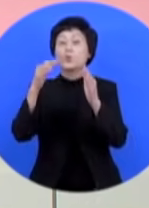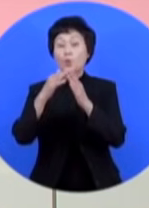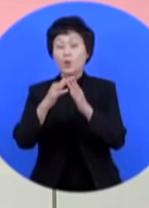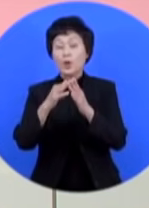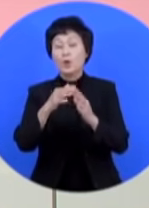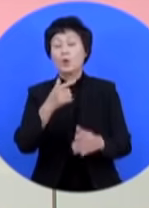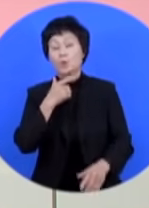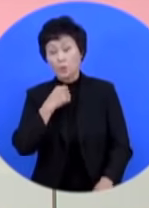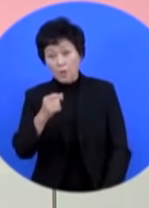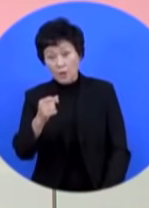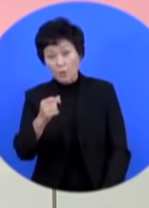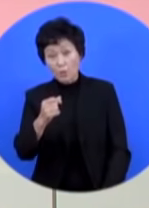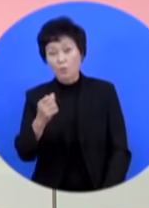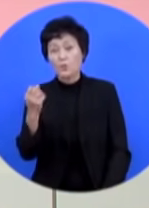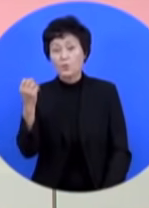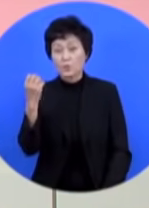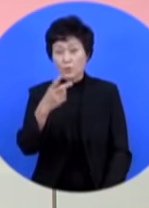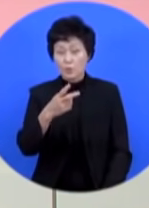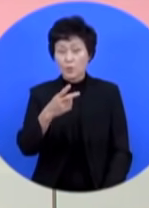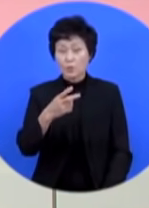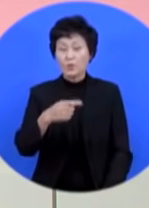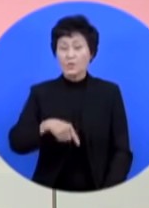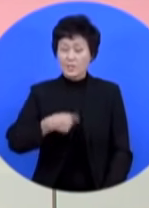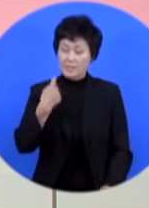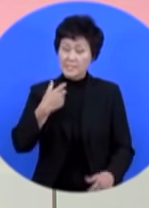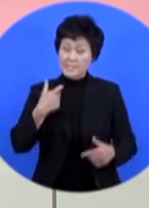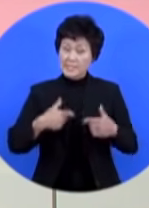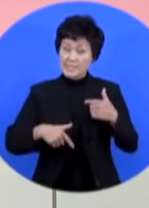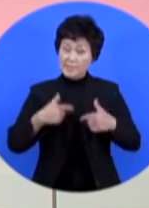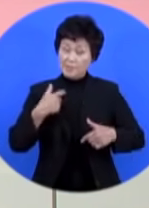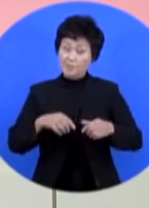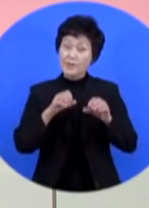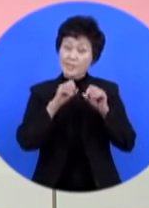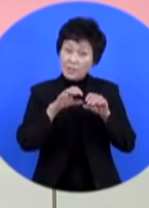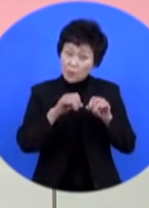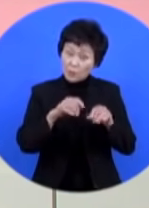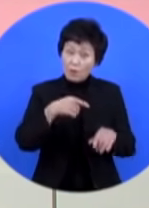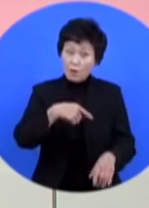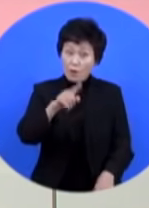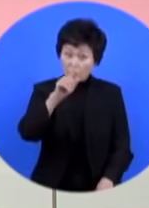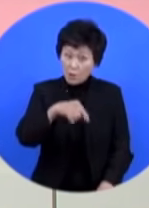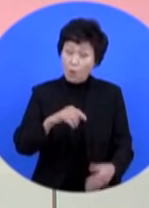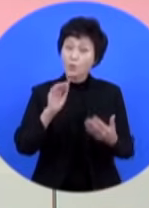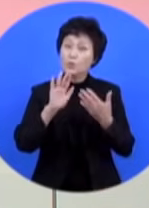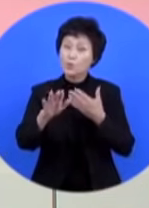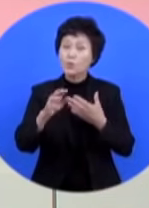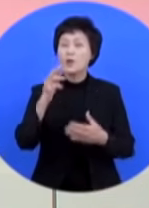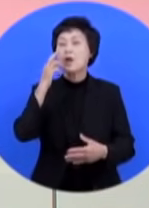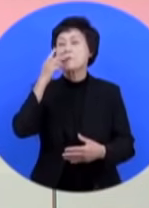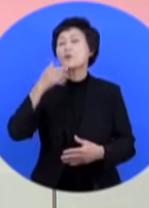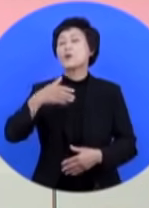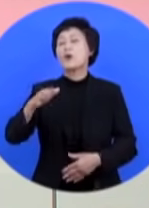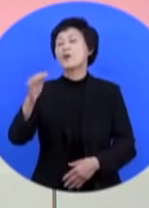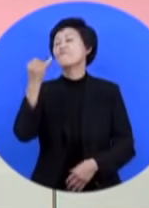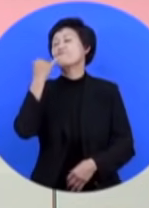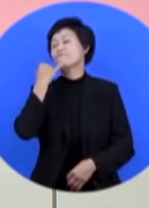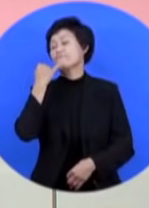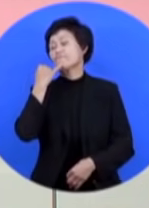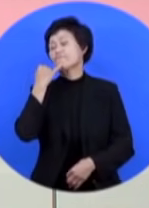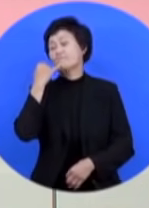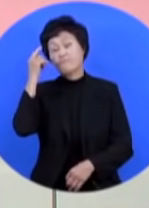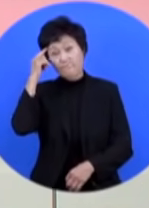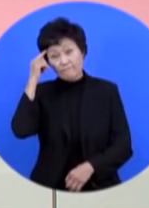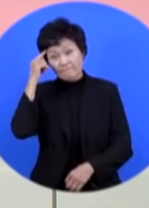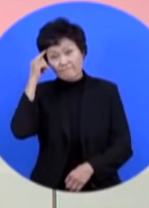본인이 또 기뻐하는 선교를 다녀온 후에 미국을 가는 것이 괜찮다고 생각했기